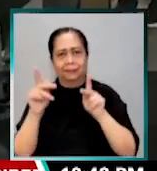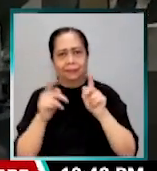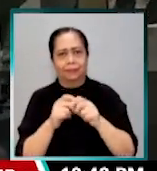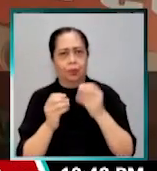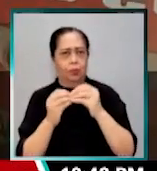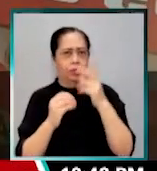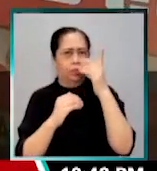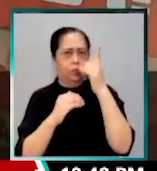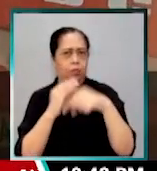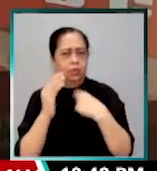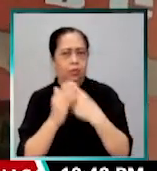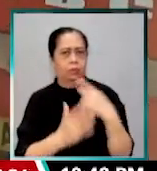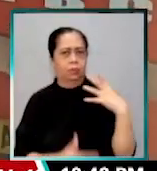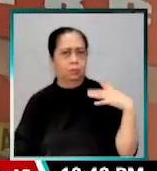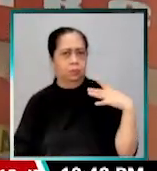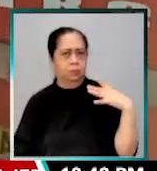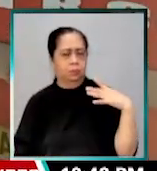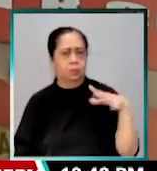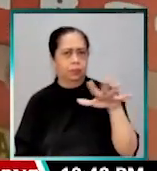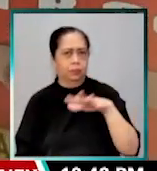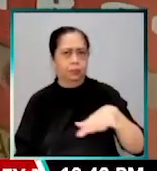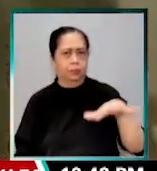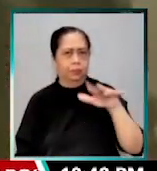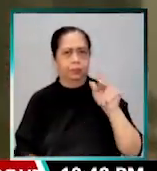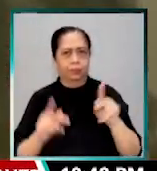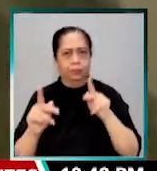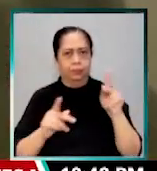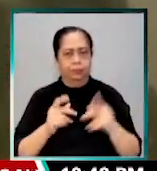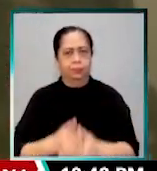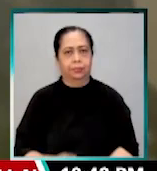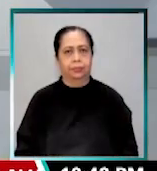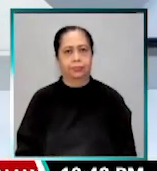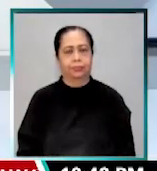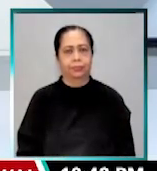naghintay sa pila ang ilan sa kanila.